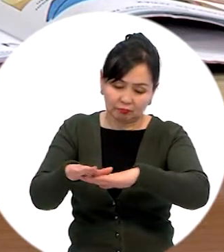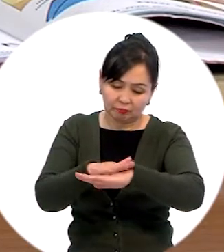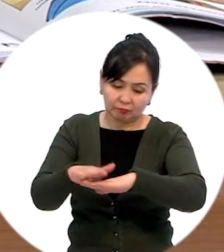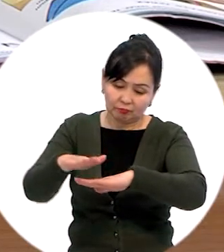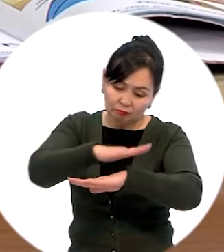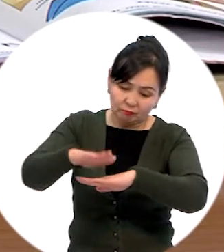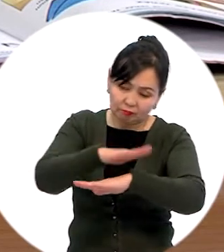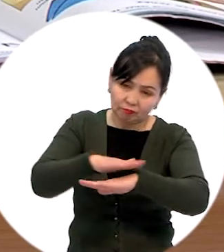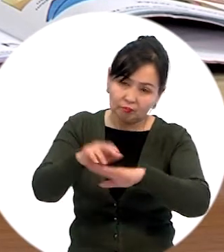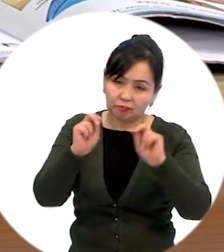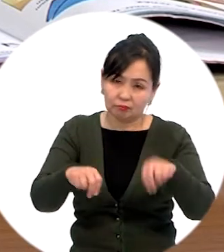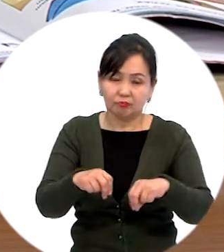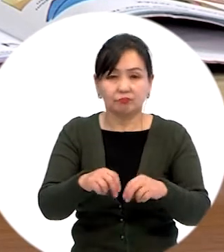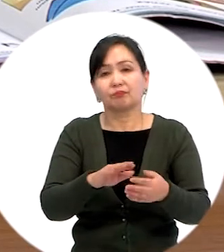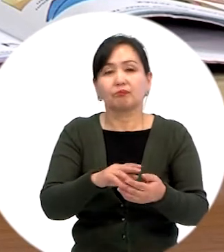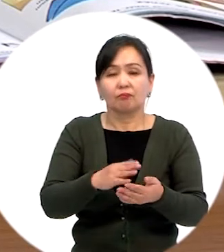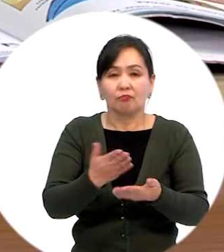хийгээрээ.